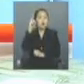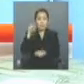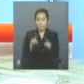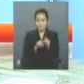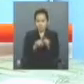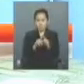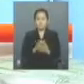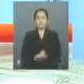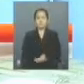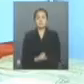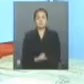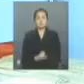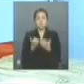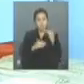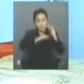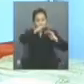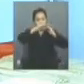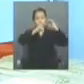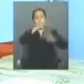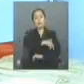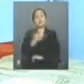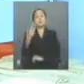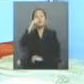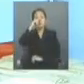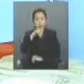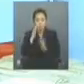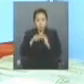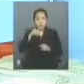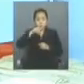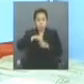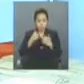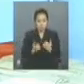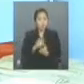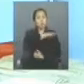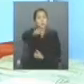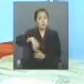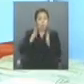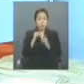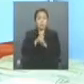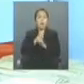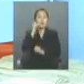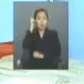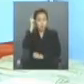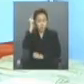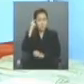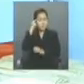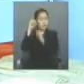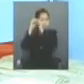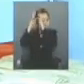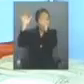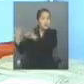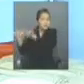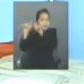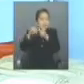รับที่นี่นะคะจะก้าวไปเป็นไทย PBS คนที่อยู่ที่นี่ทุกคนก็เข้าใจว่าหลายๆคนคงจะตั้งความหวังว่าไปอยู่ที่ใหม่แล้วแต่ว่าเ